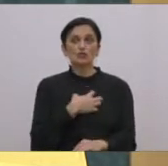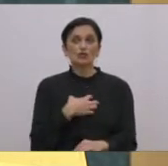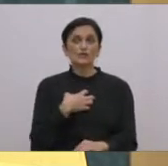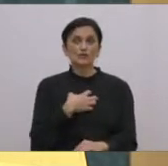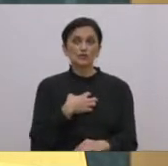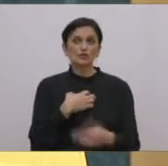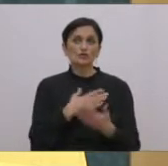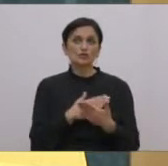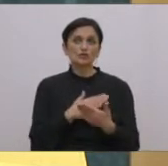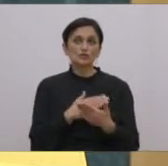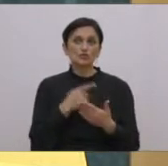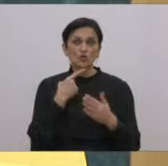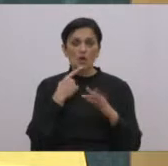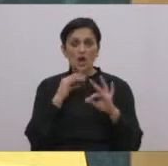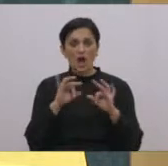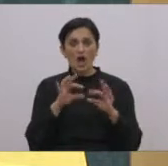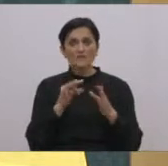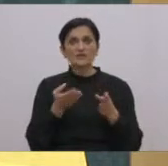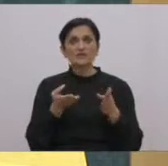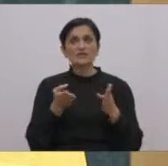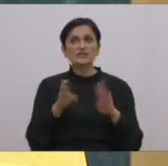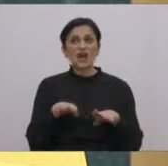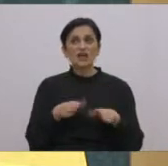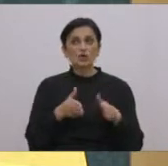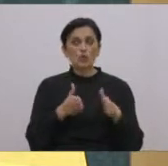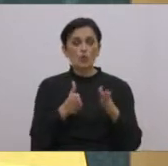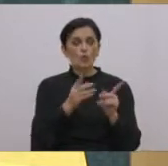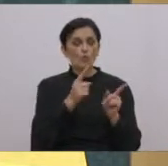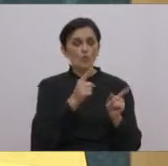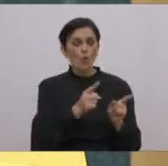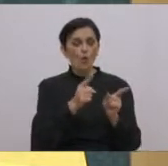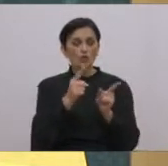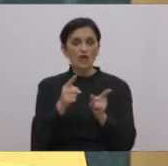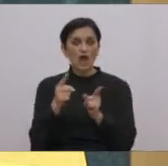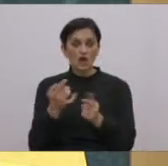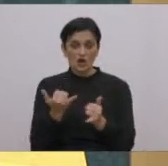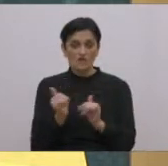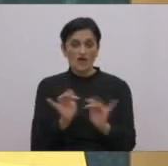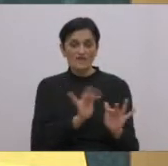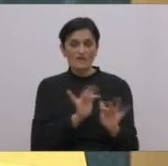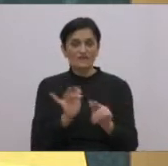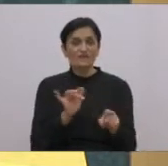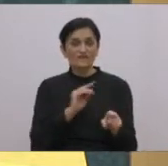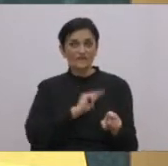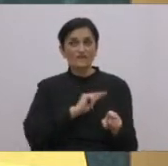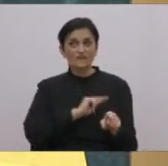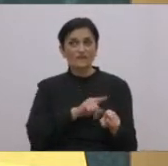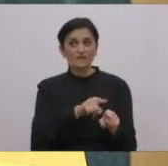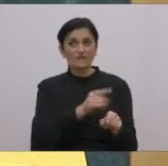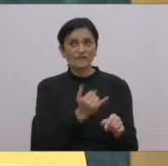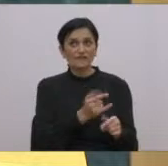მნიშვნელოვანია, რომ აღვნიშნოთ ის დანარჩენი მონაკვეთები, სადაც ამჟამად მიმდინარეობს სამუშაოები.